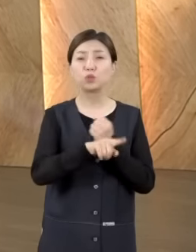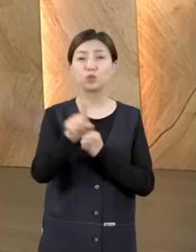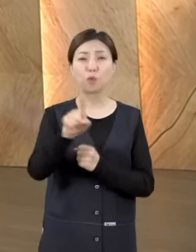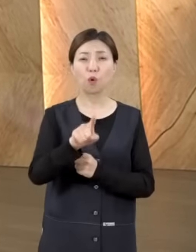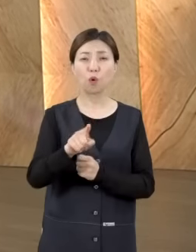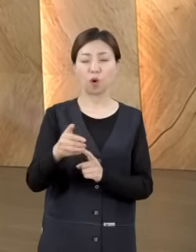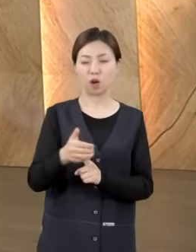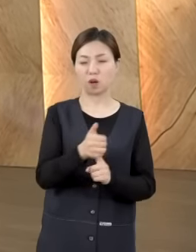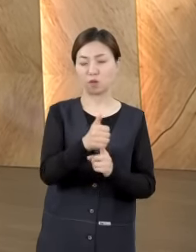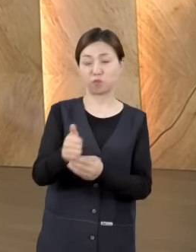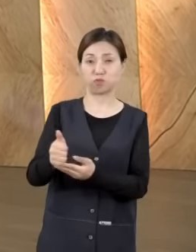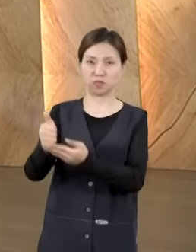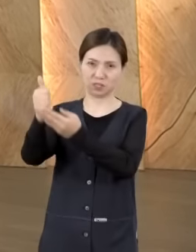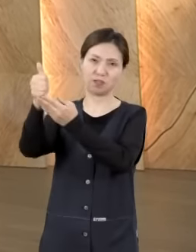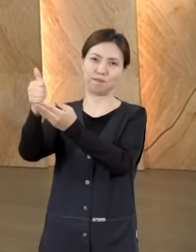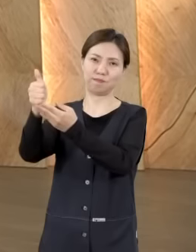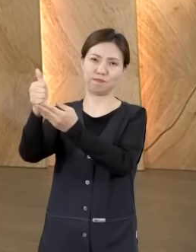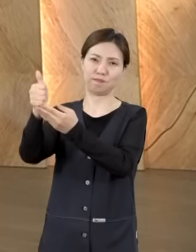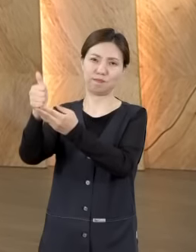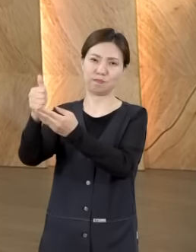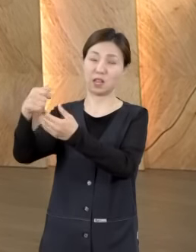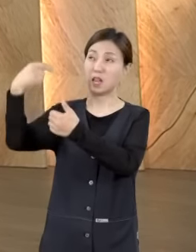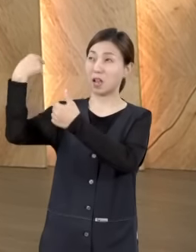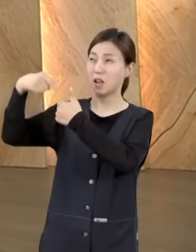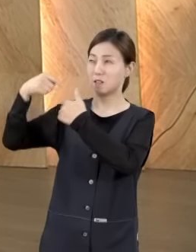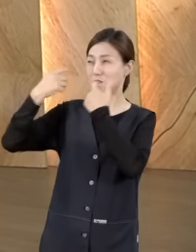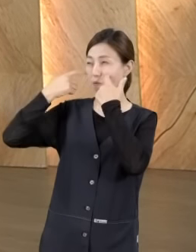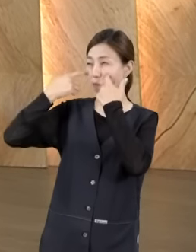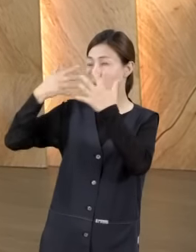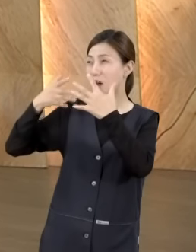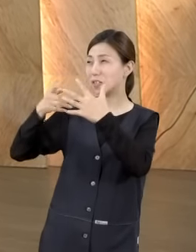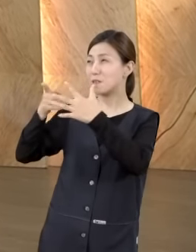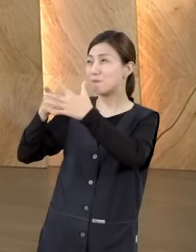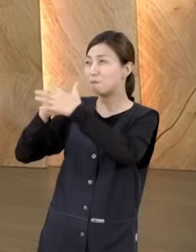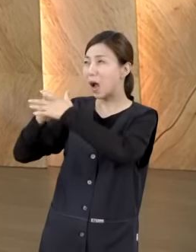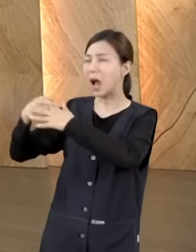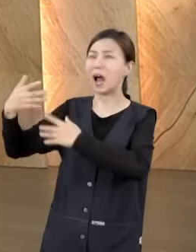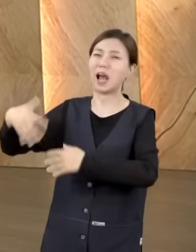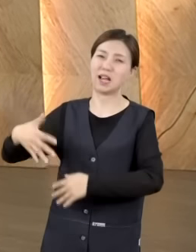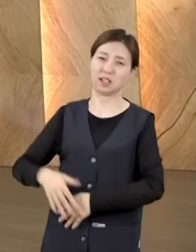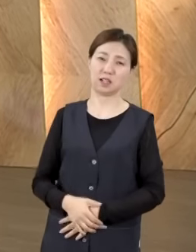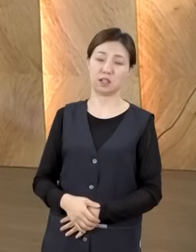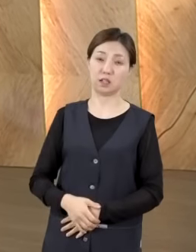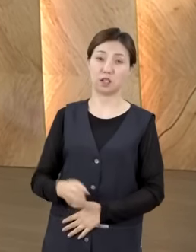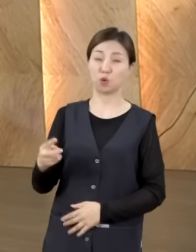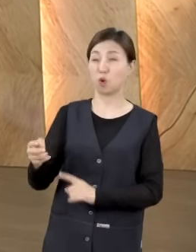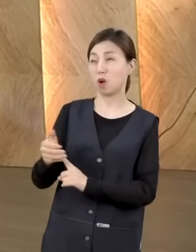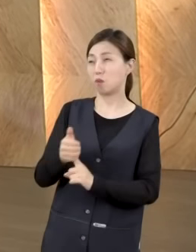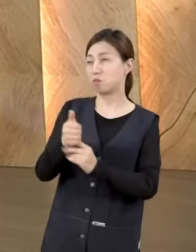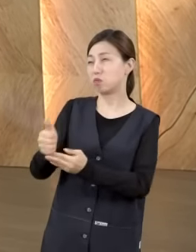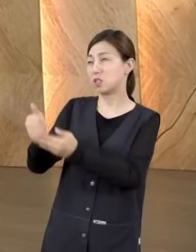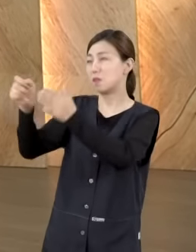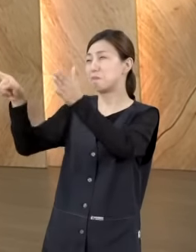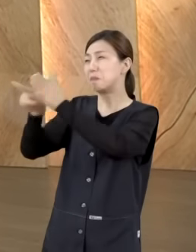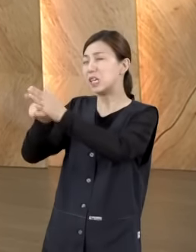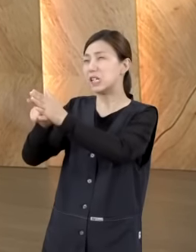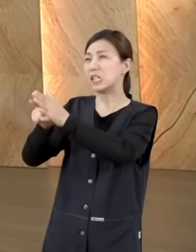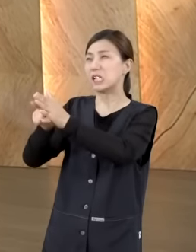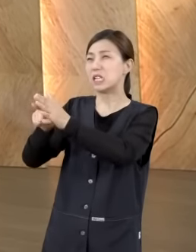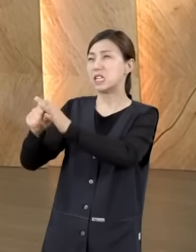그거는 부처님에 대한 확신이 없어서 그렇고 아직 부처님의 가르침을 잘 이해하지 못하기 때문이에요